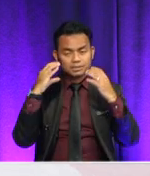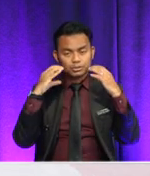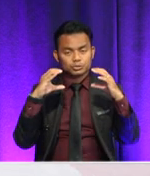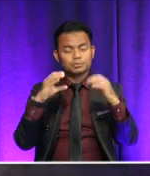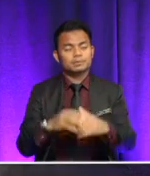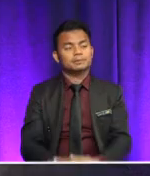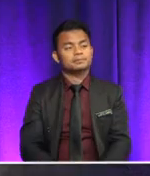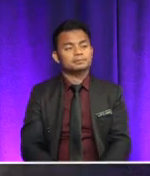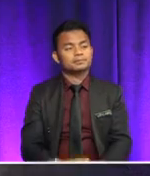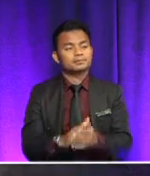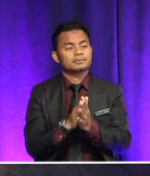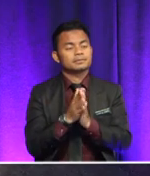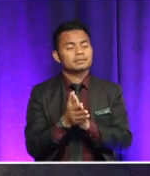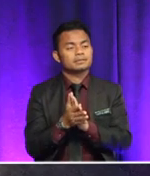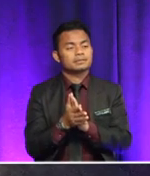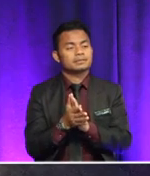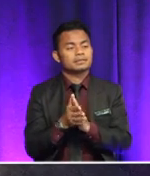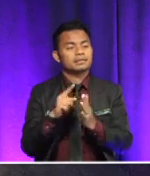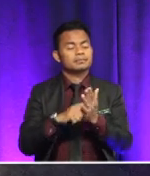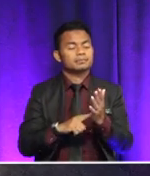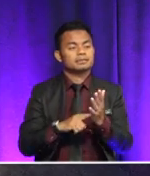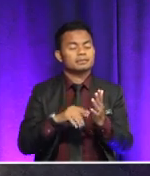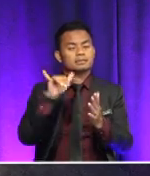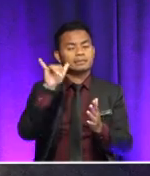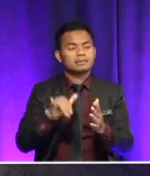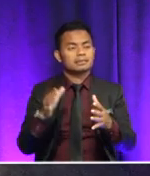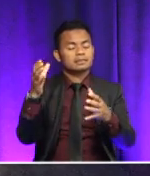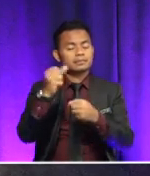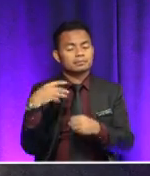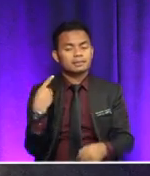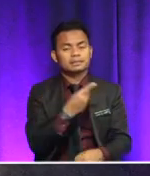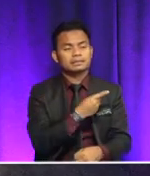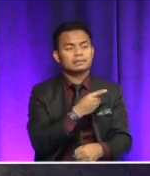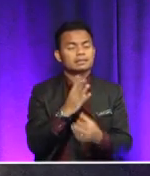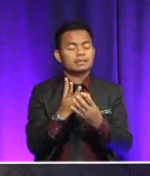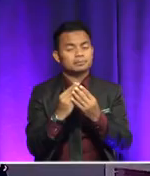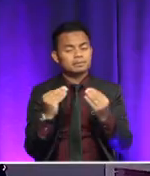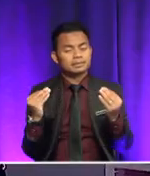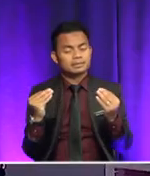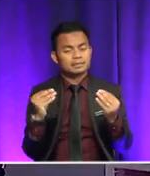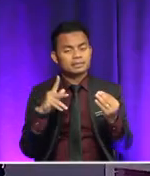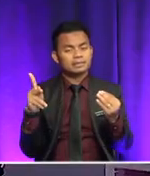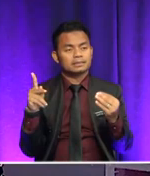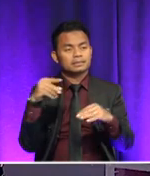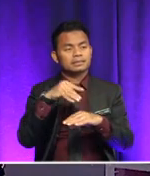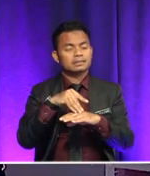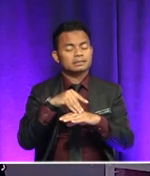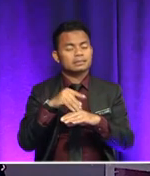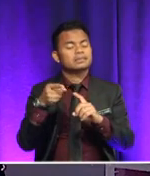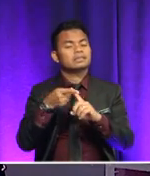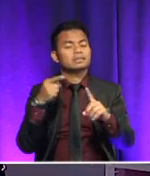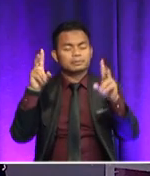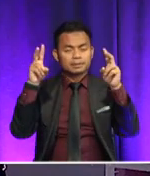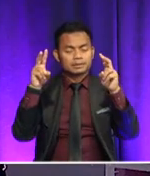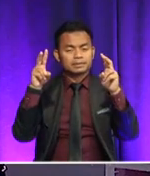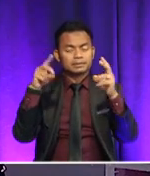jadi di situ apa yang kita dapat simpulkan di sini daripada petikan ini kita boleh cari ayat majemuk